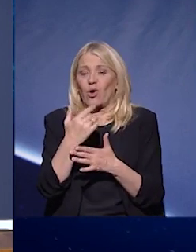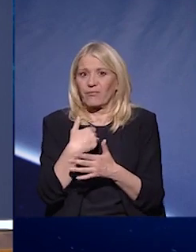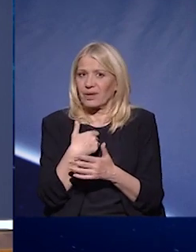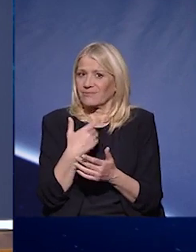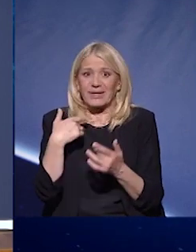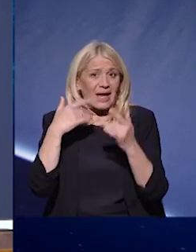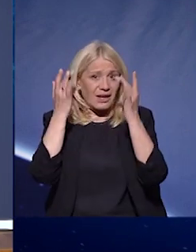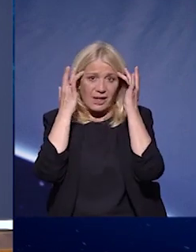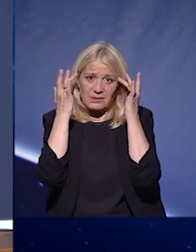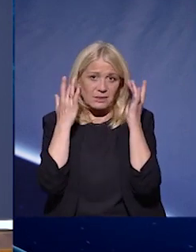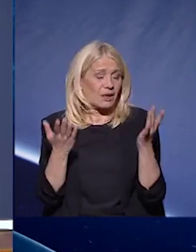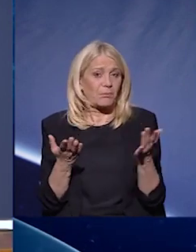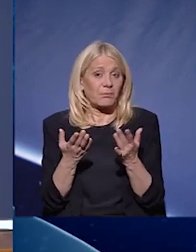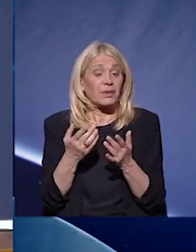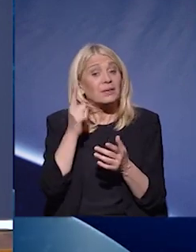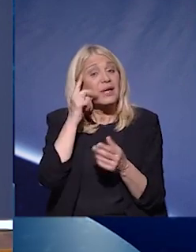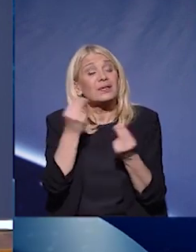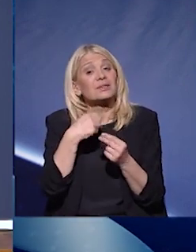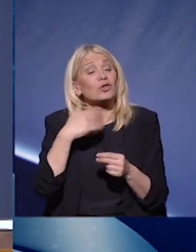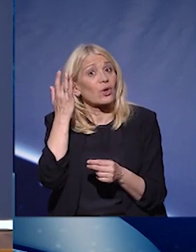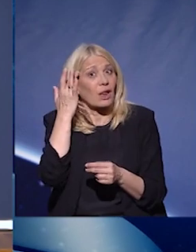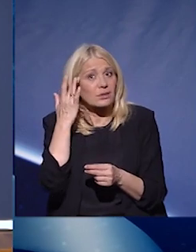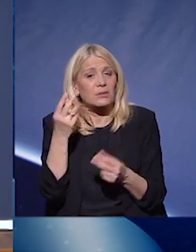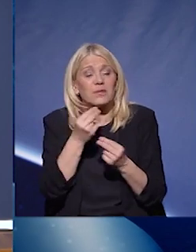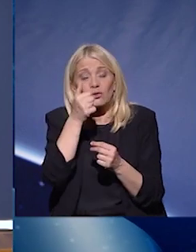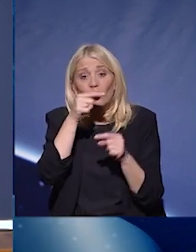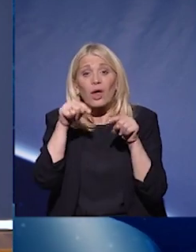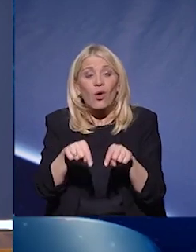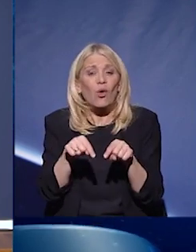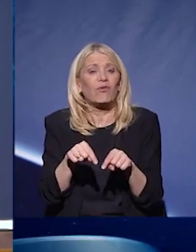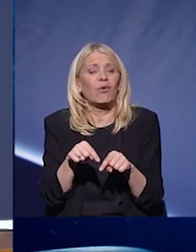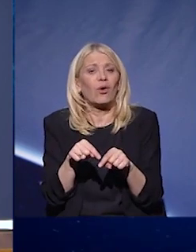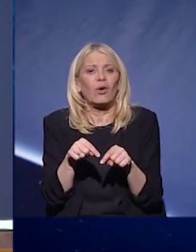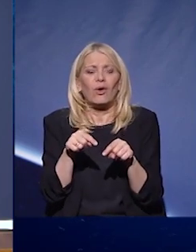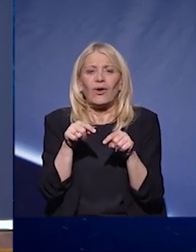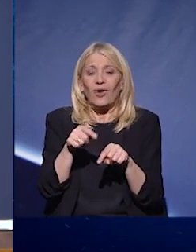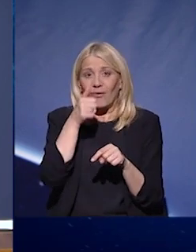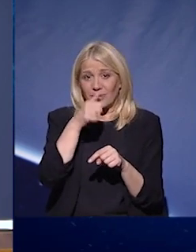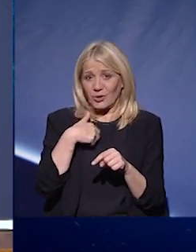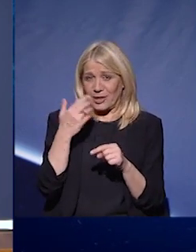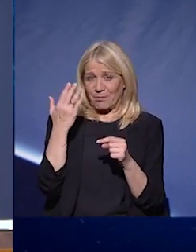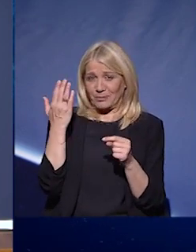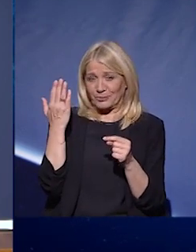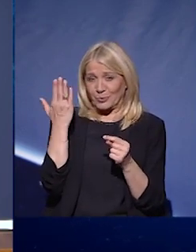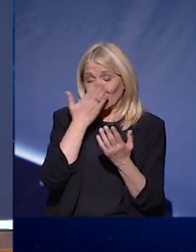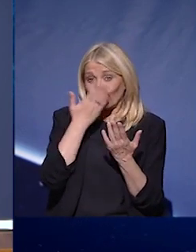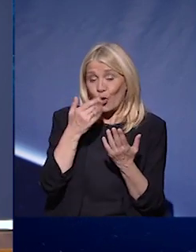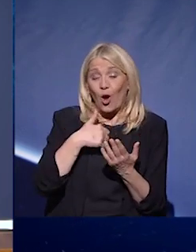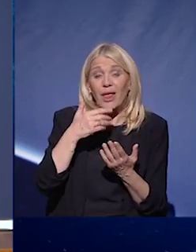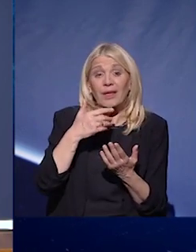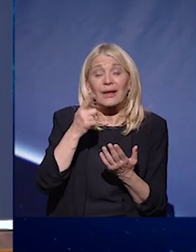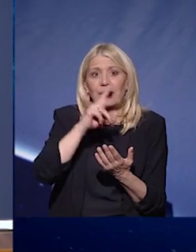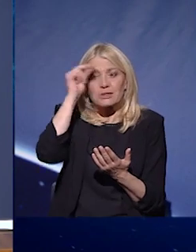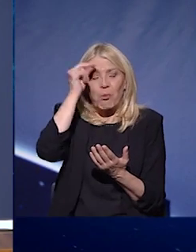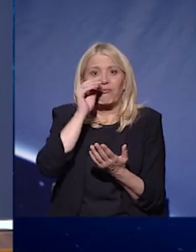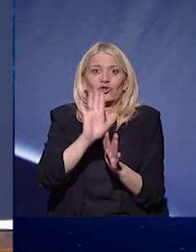Pa ne znam. A znate zašto ne znam? Zato što je ovo nigde u školi, što kažem, nismo učili